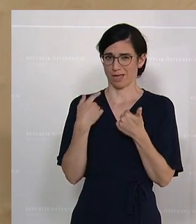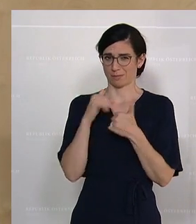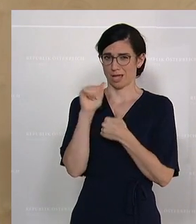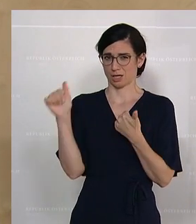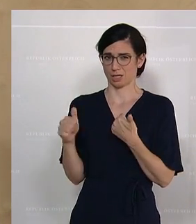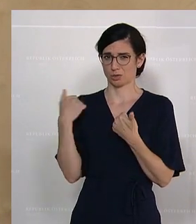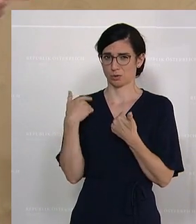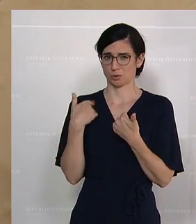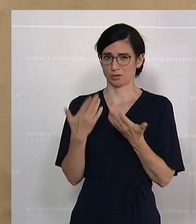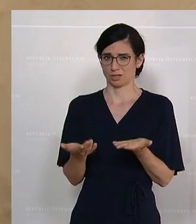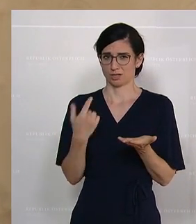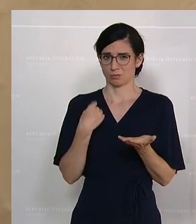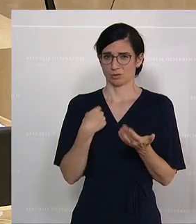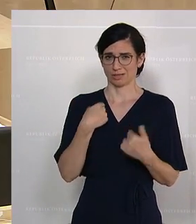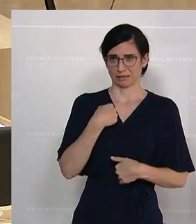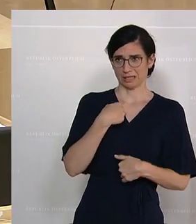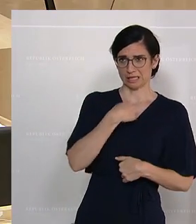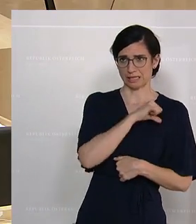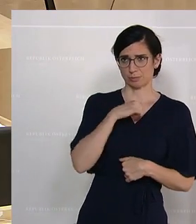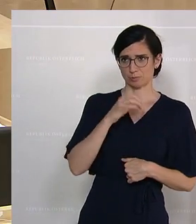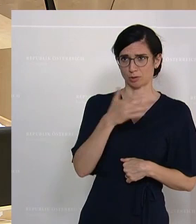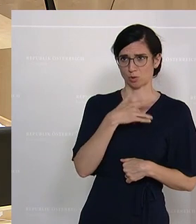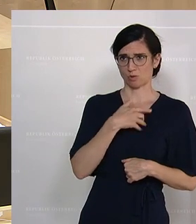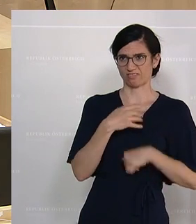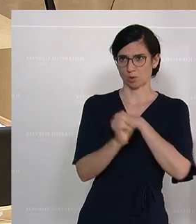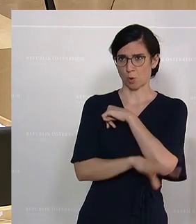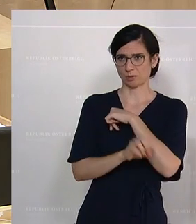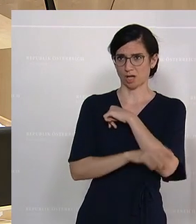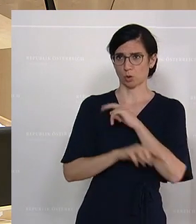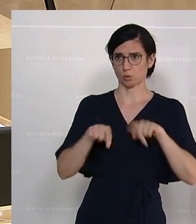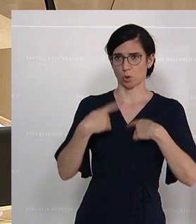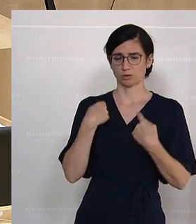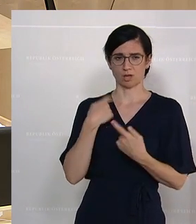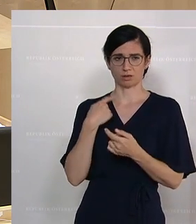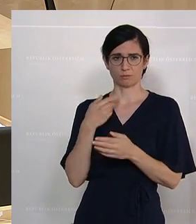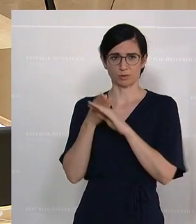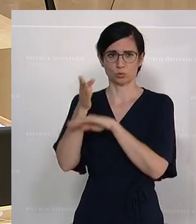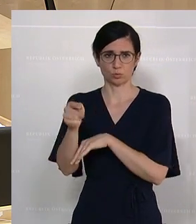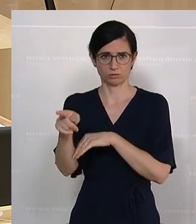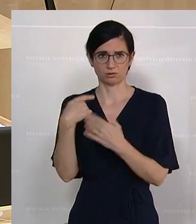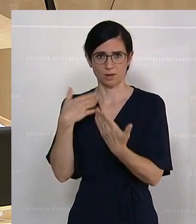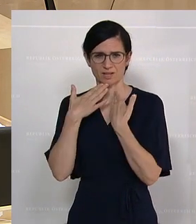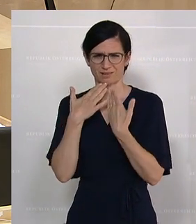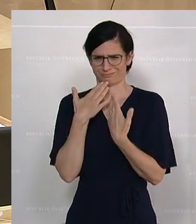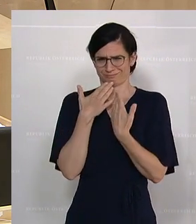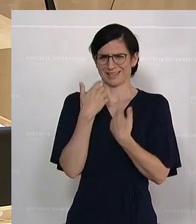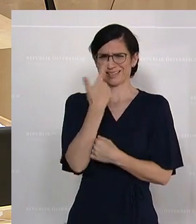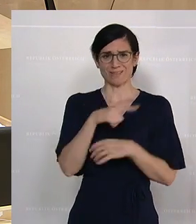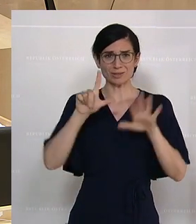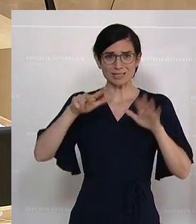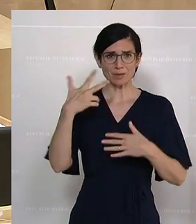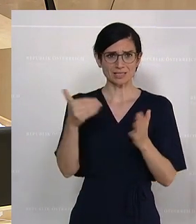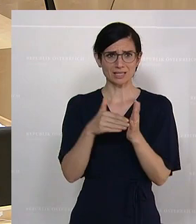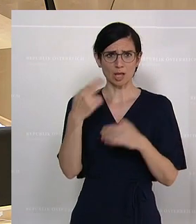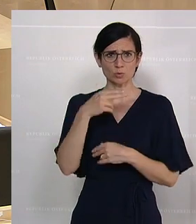delegiert wird der mitte dann zu ihnen kommen herr bundesminister wie krank ist denn das wird auch besser sie hätten diese 287.000 aber